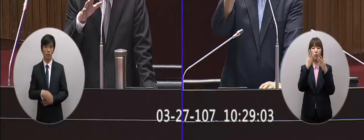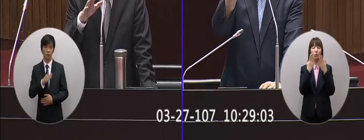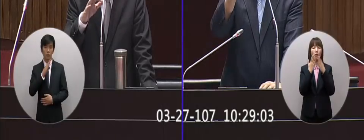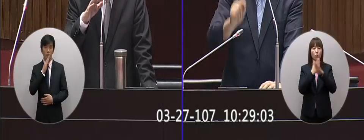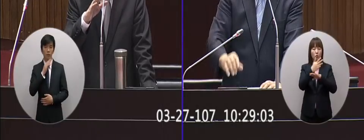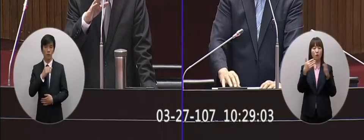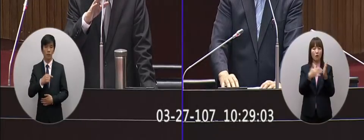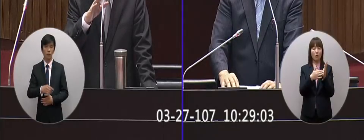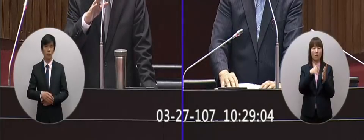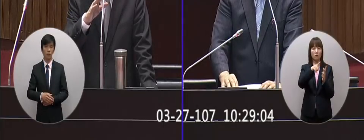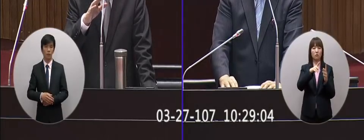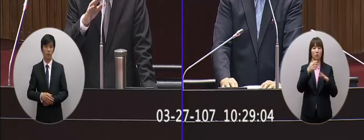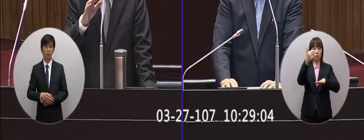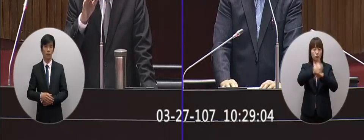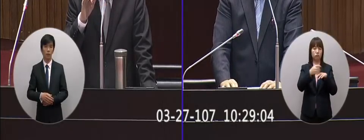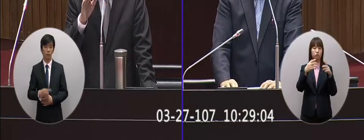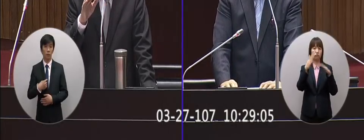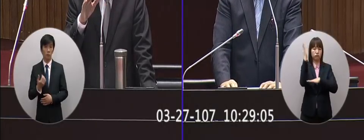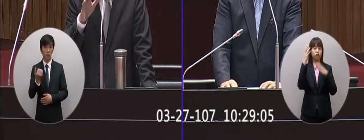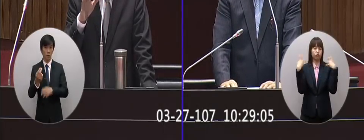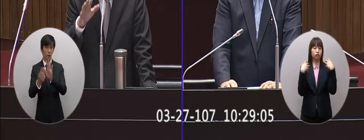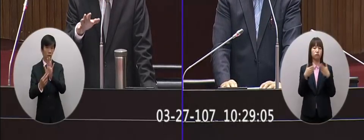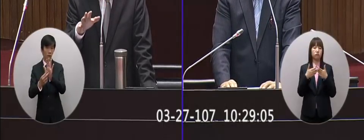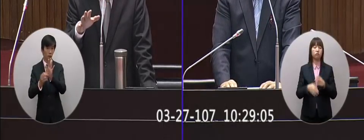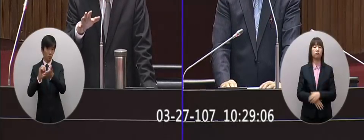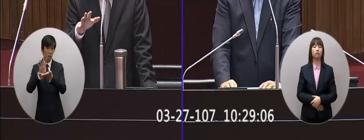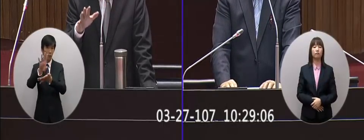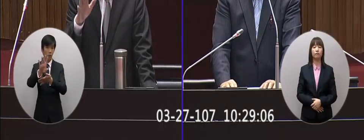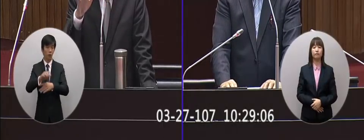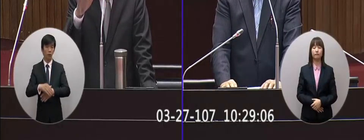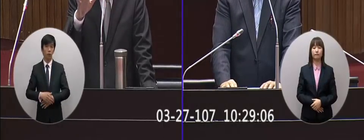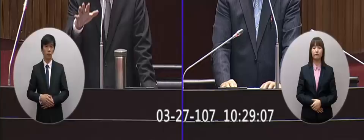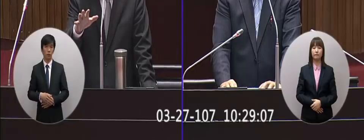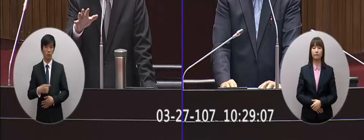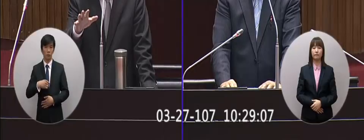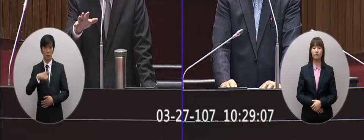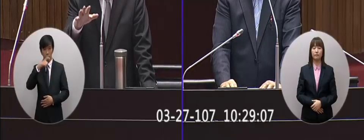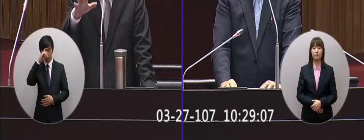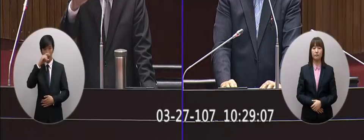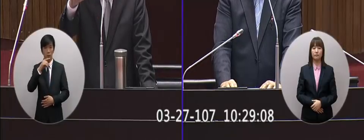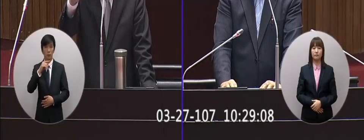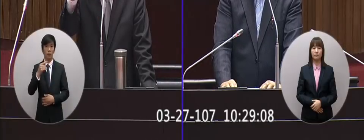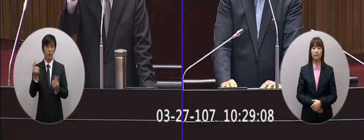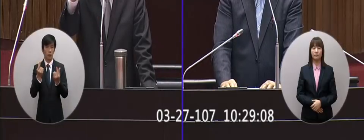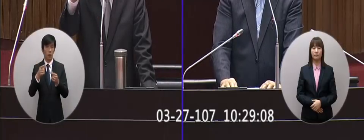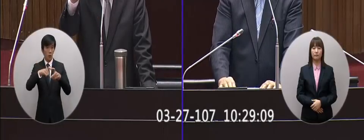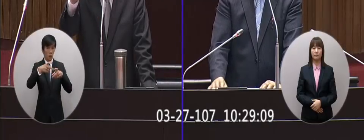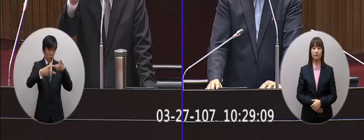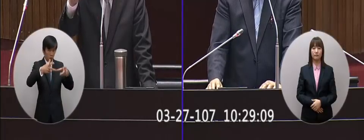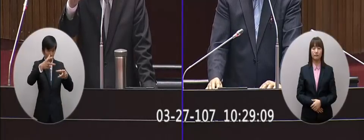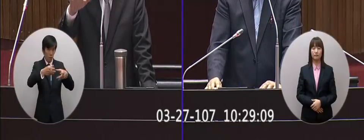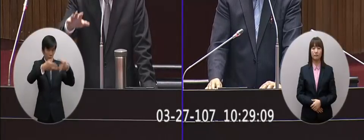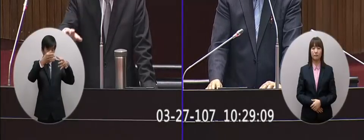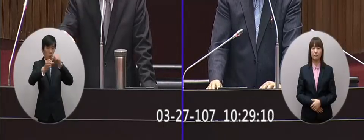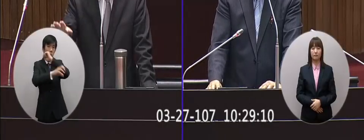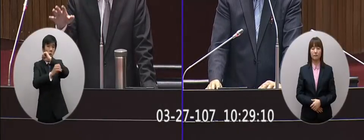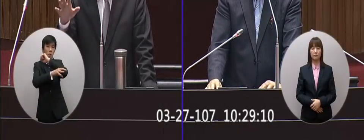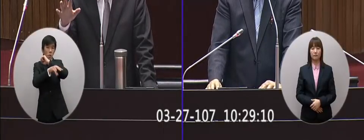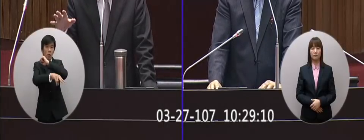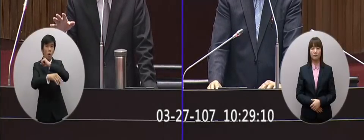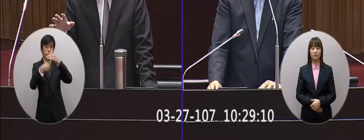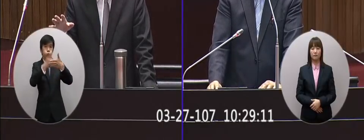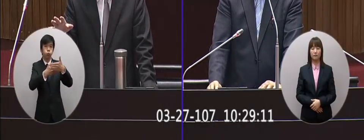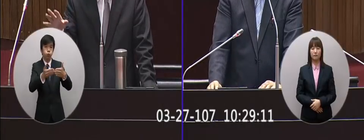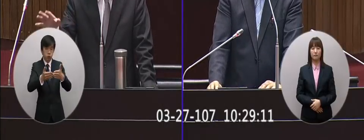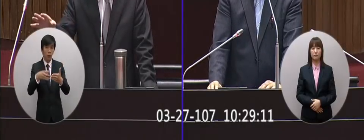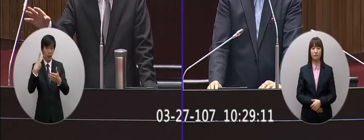刚刚跟， 但是执政党要负责任呢、啊。 是我跟廖委员刚刚报告的，就是说我们要从固定污染源，好比工厂的排放。 对、 又或者是